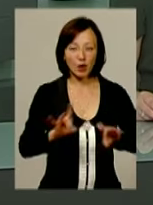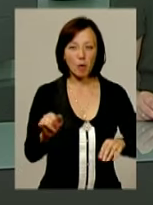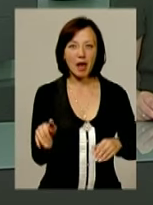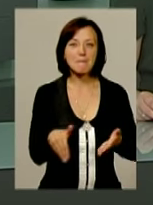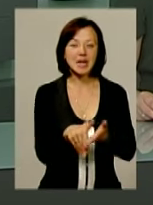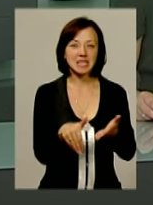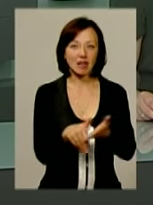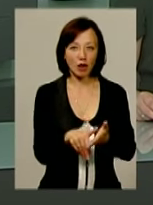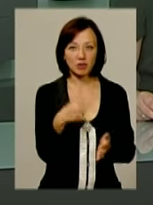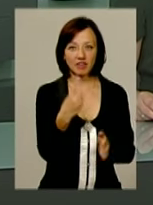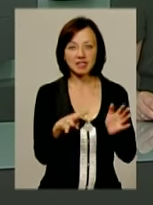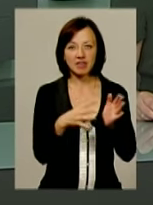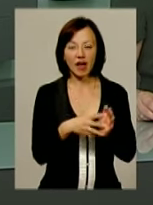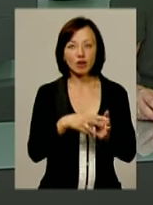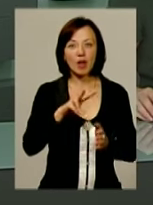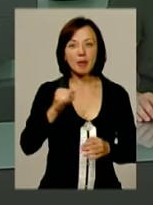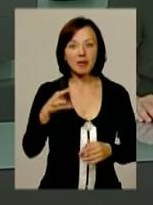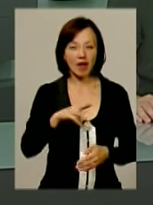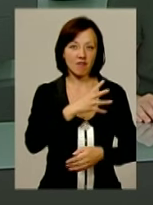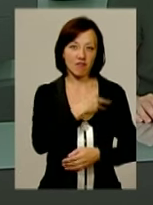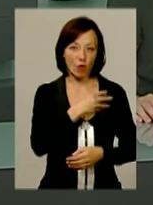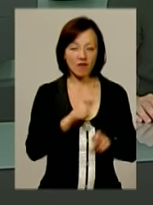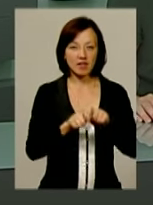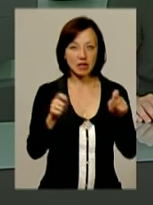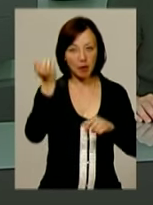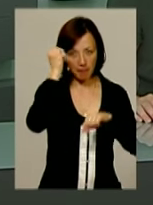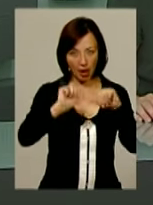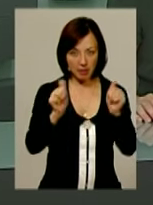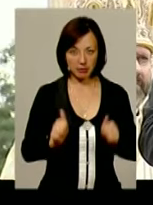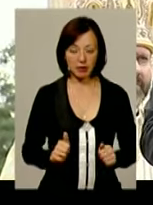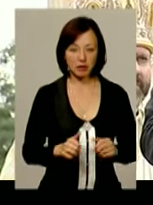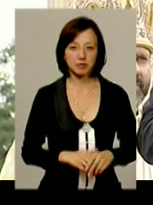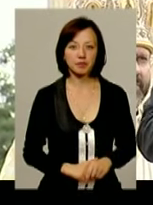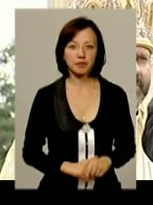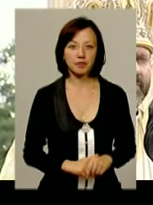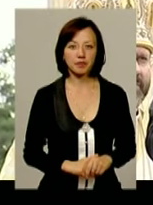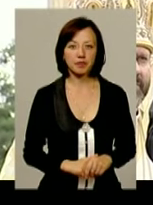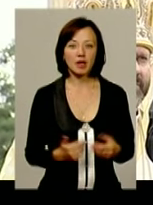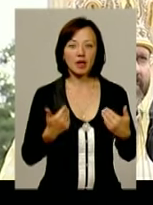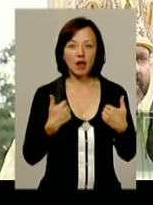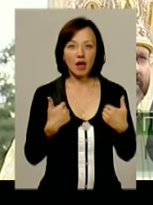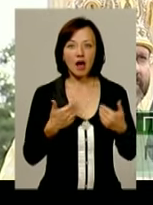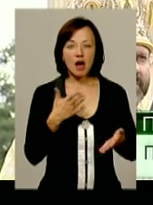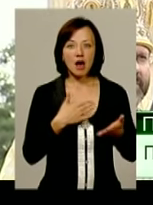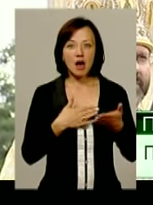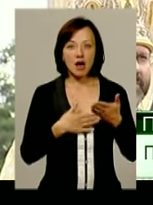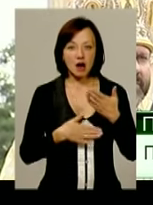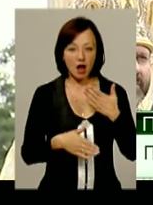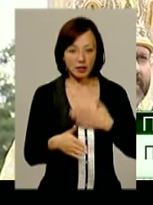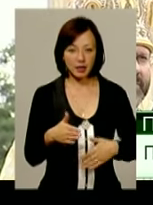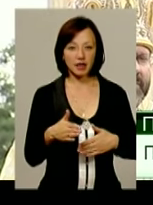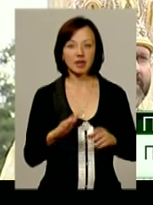29 липня у місті Лева відкрили пам'ятник митрополиту Андрею Шептицькому. Я радий